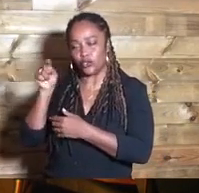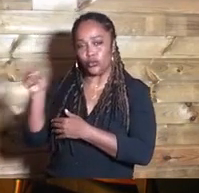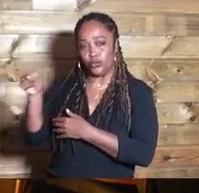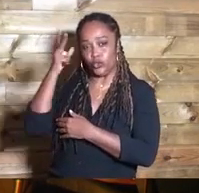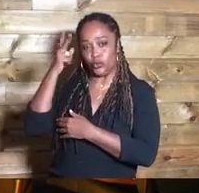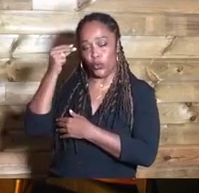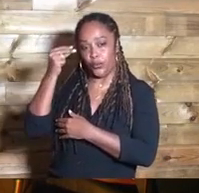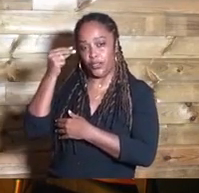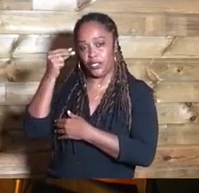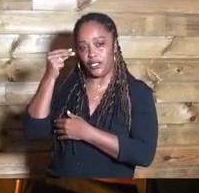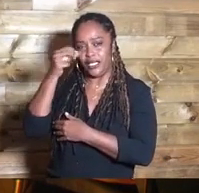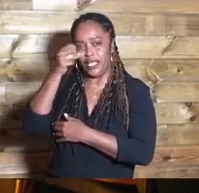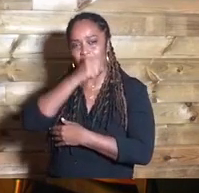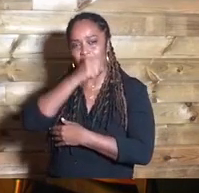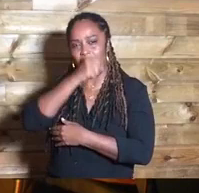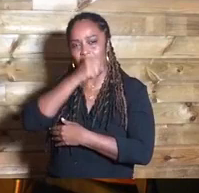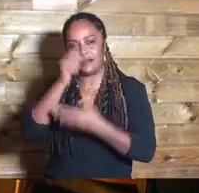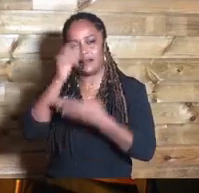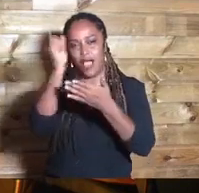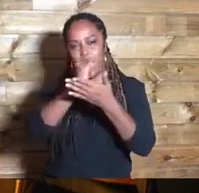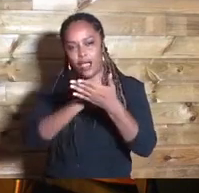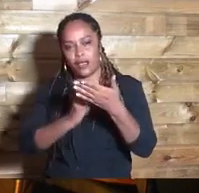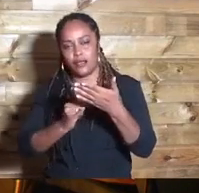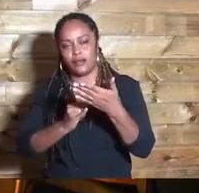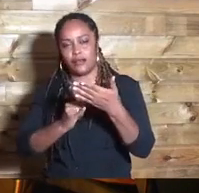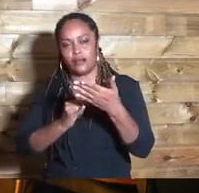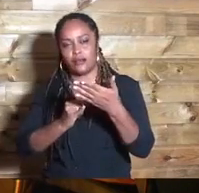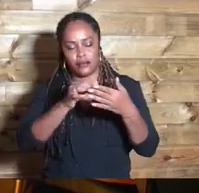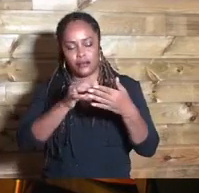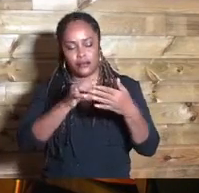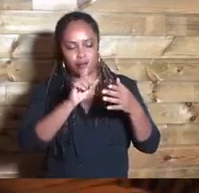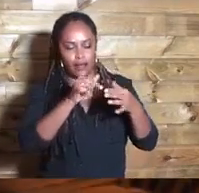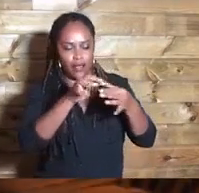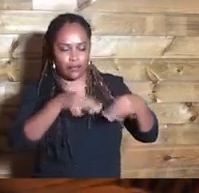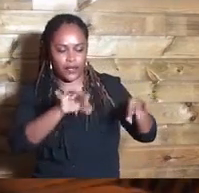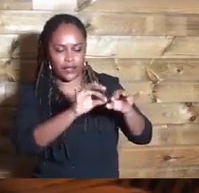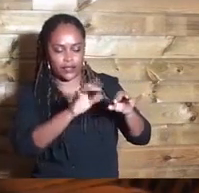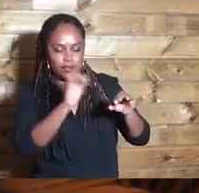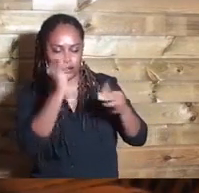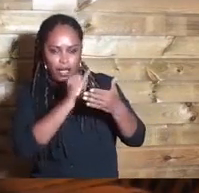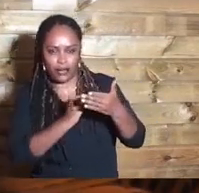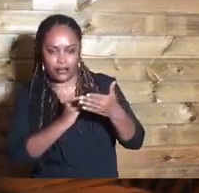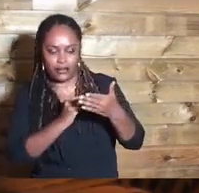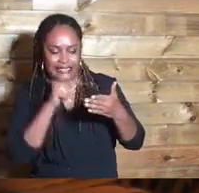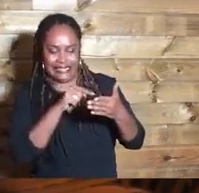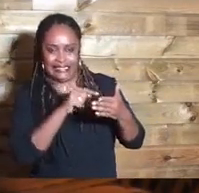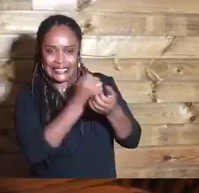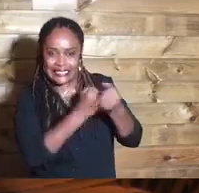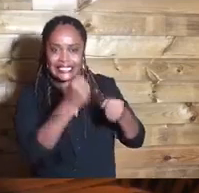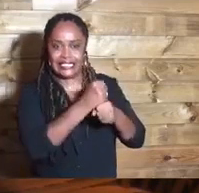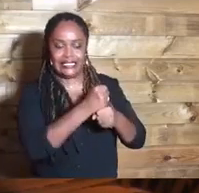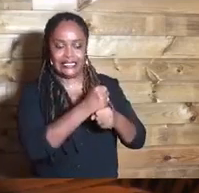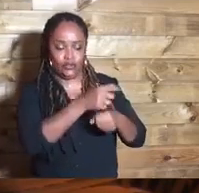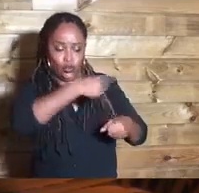sens à un artiste dans le pays. Qui sens à ça nous a créé nous. Et c'est ça qui a fait que nous,